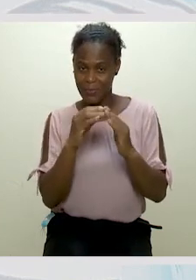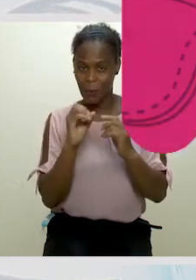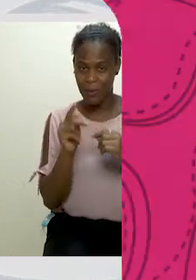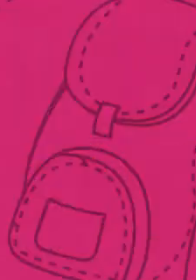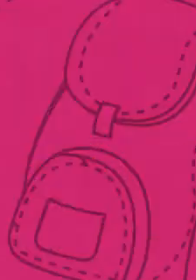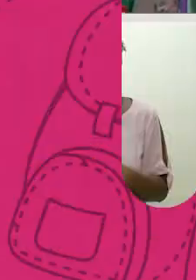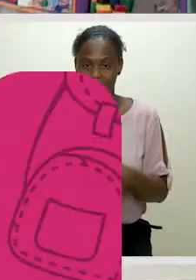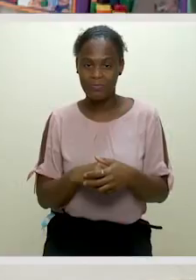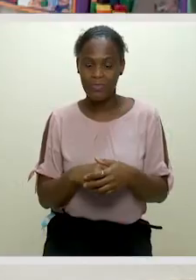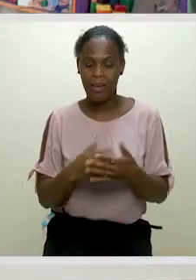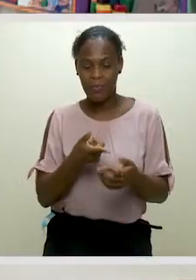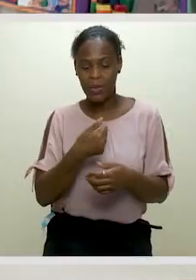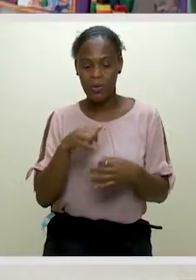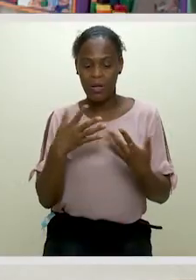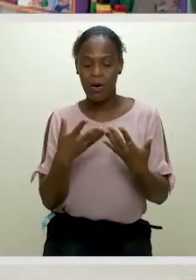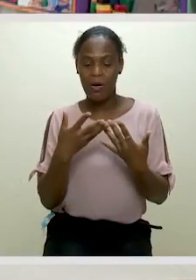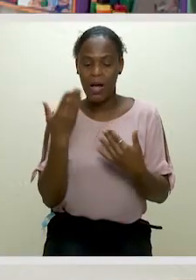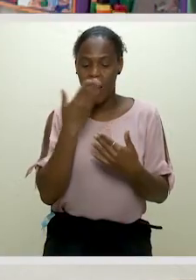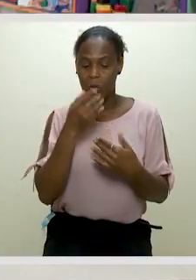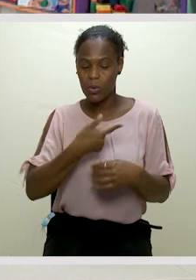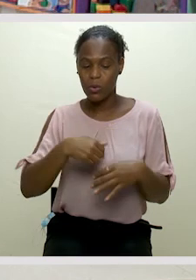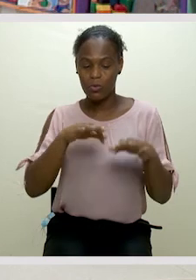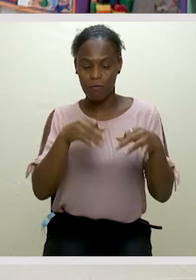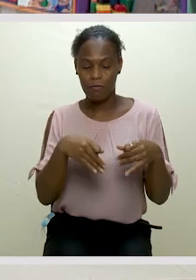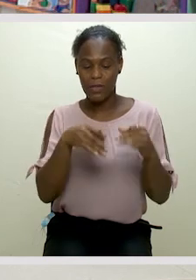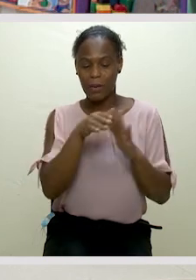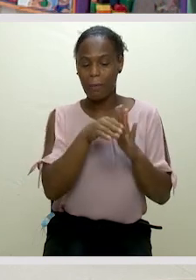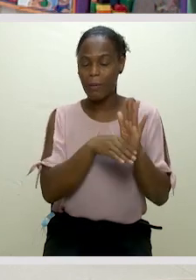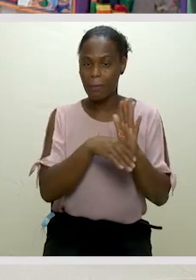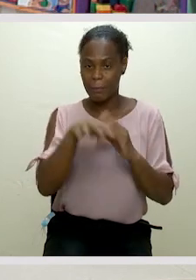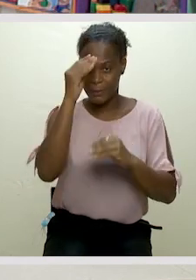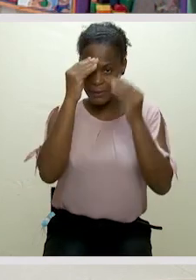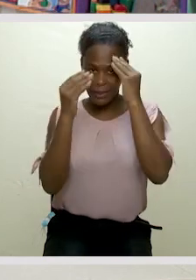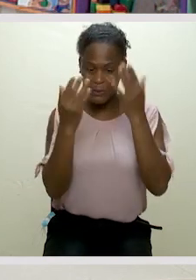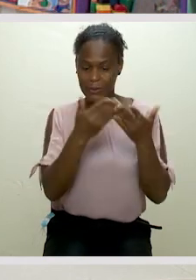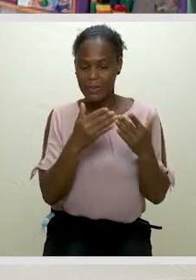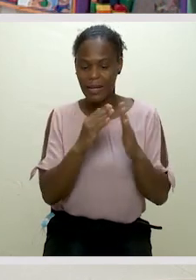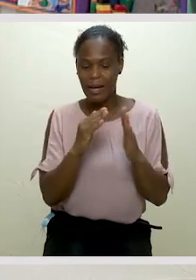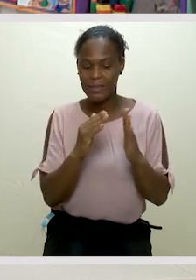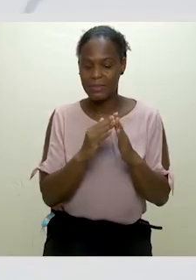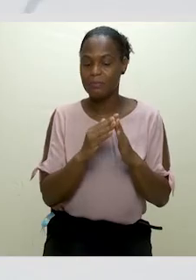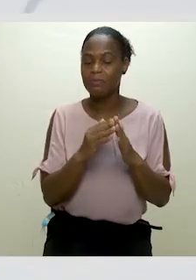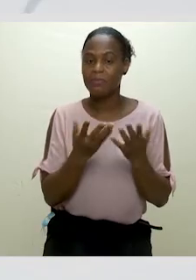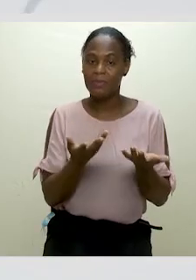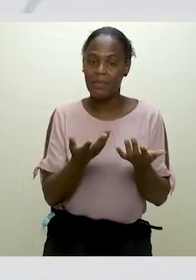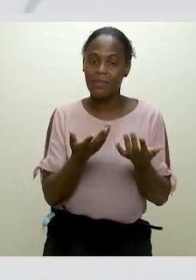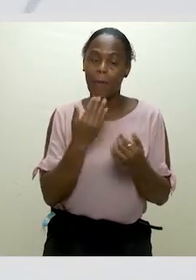D'accord? On est arrivé à la fin de notre cours dans le programme Apprender e Estudar em Casa.